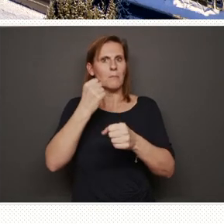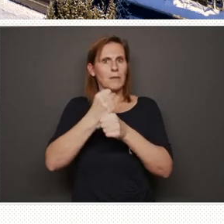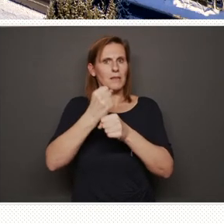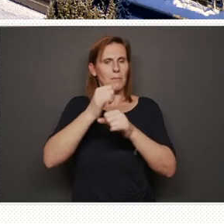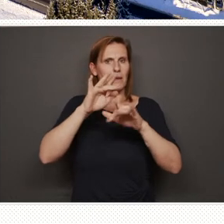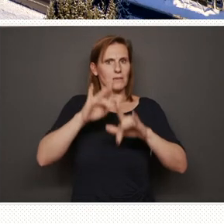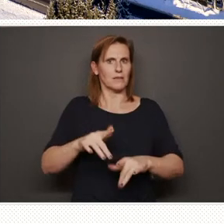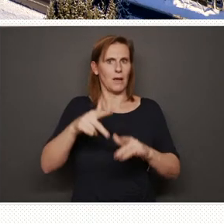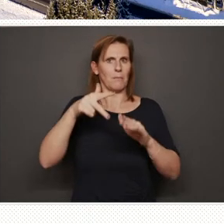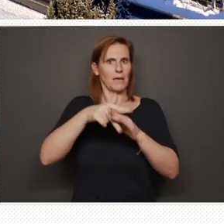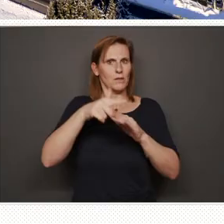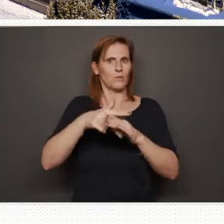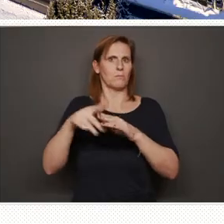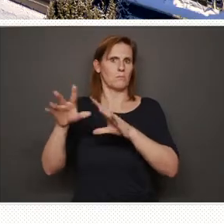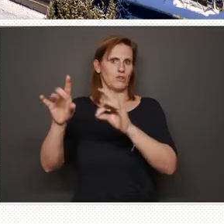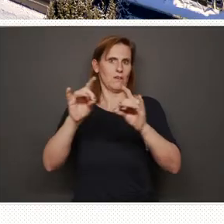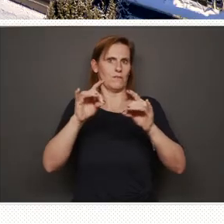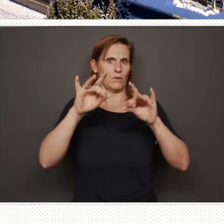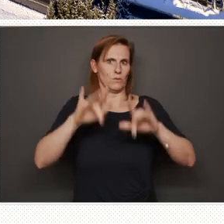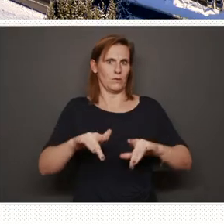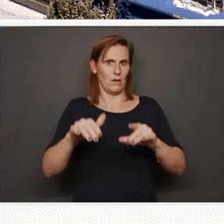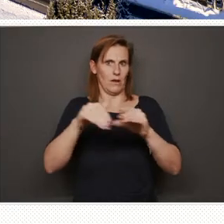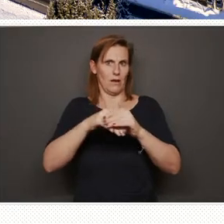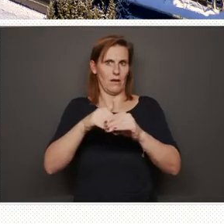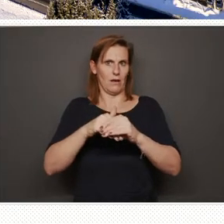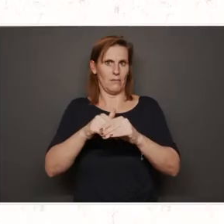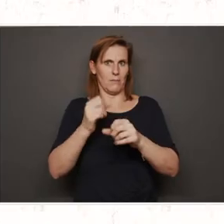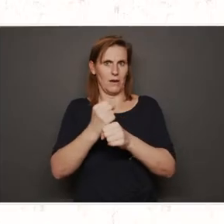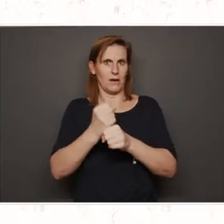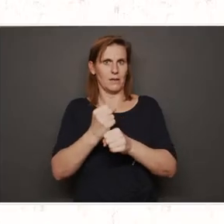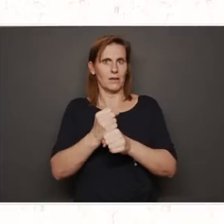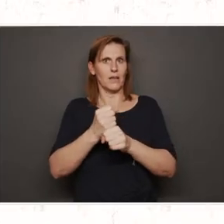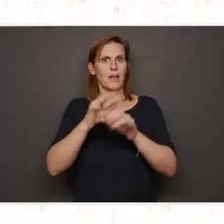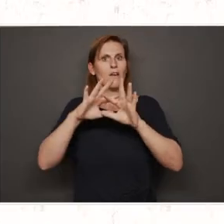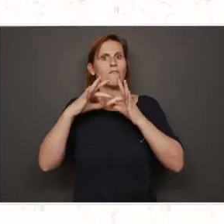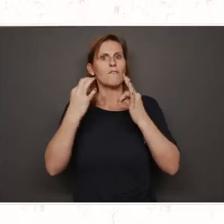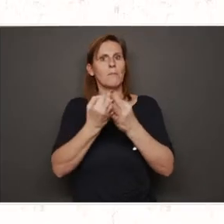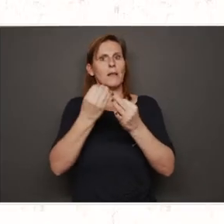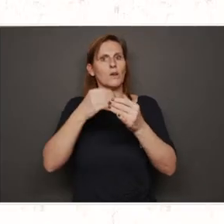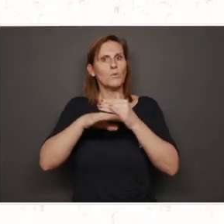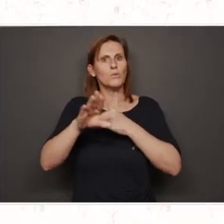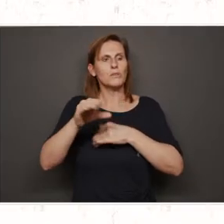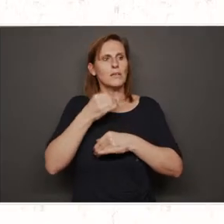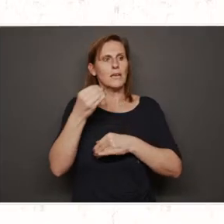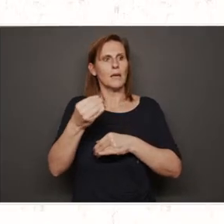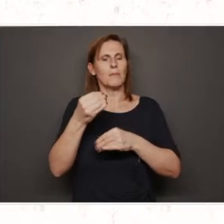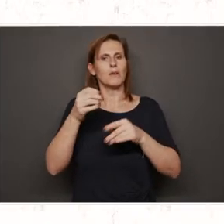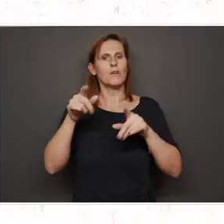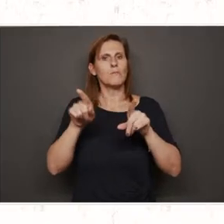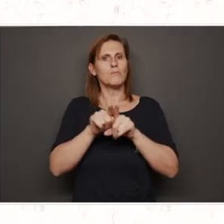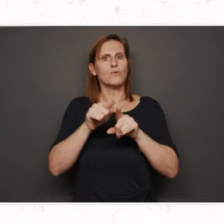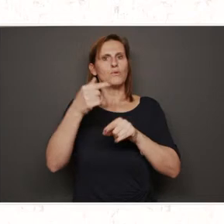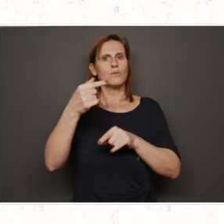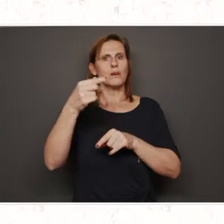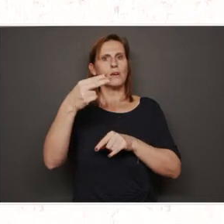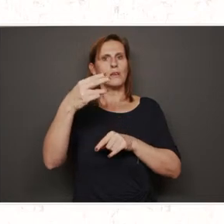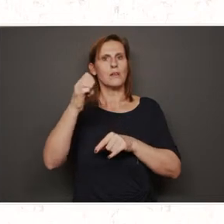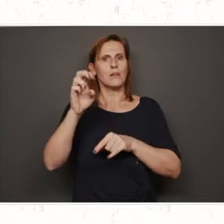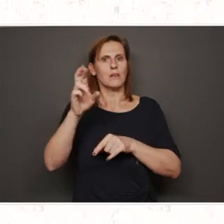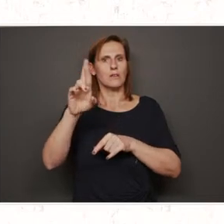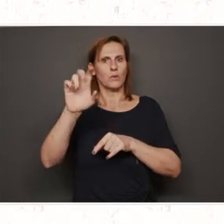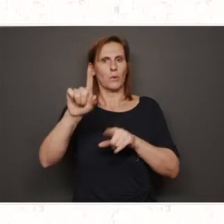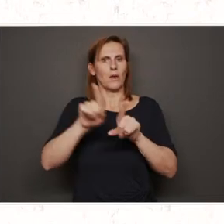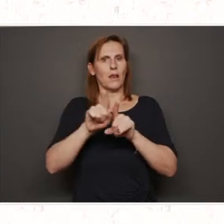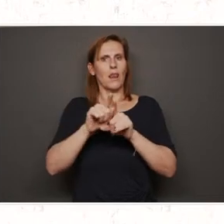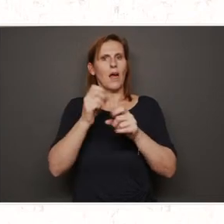mit Behinderung beschäftigt. Das Familienunternehmen Brüder Theuerl in Assling ist in der